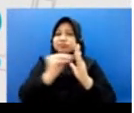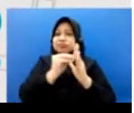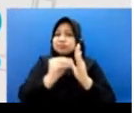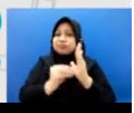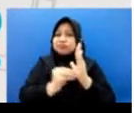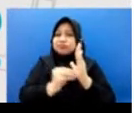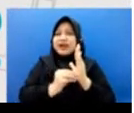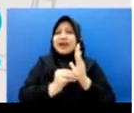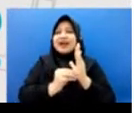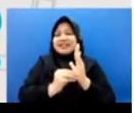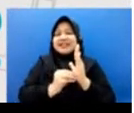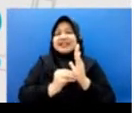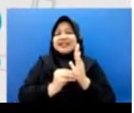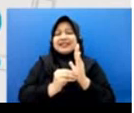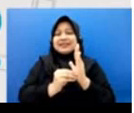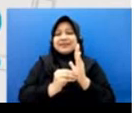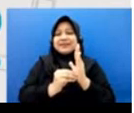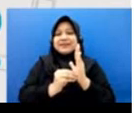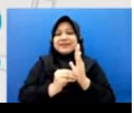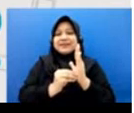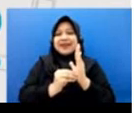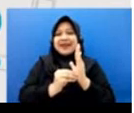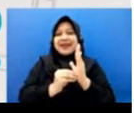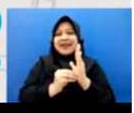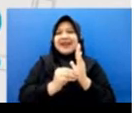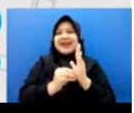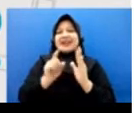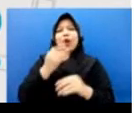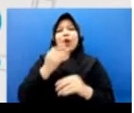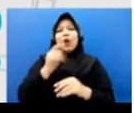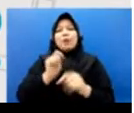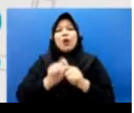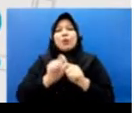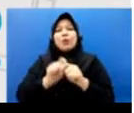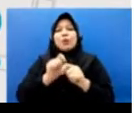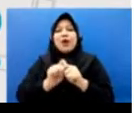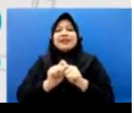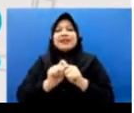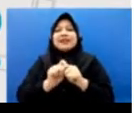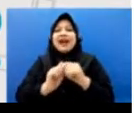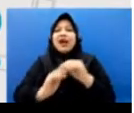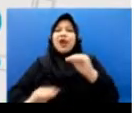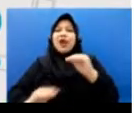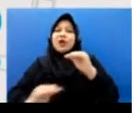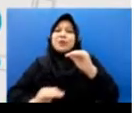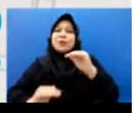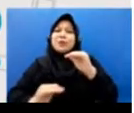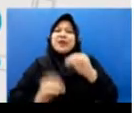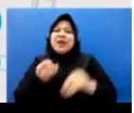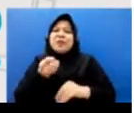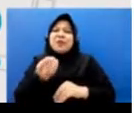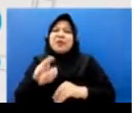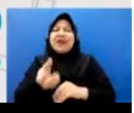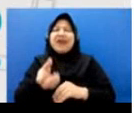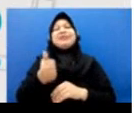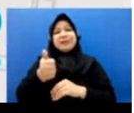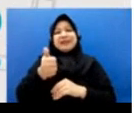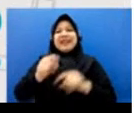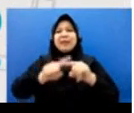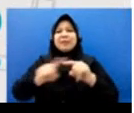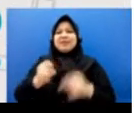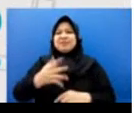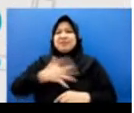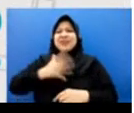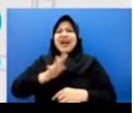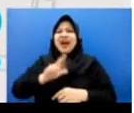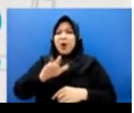ya. Dibuat level mudah juga bisa. Tapi saya merasa tidak puas kalau gampang diteplak oleh siswa saya. Jadi saya buat